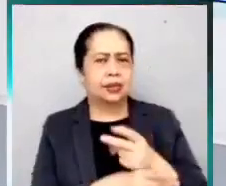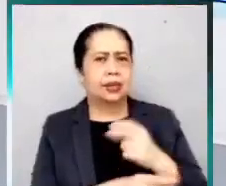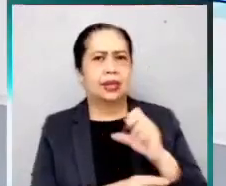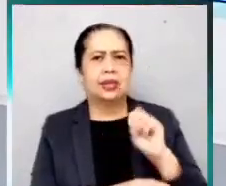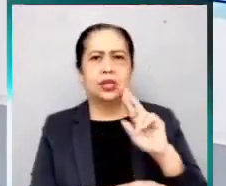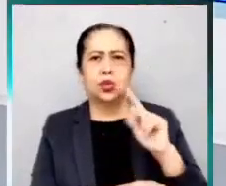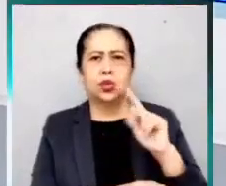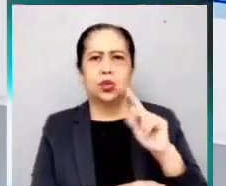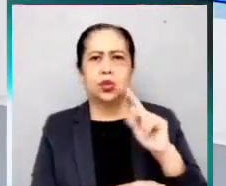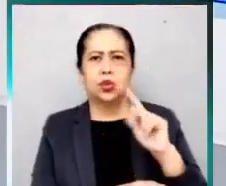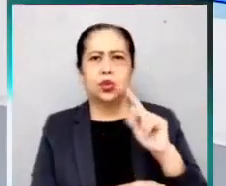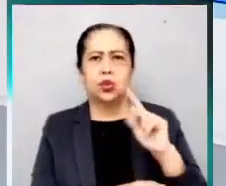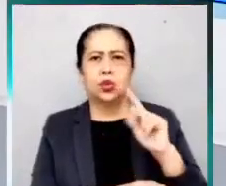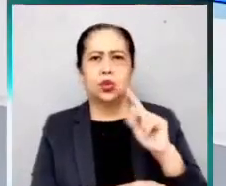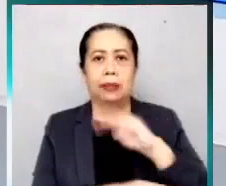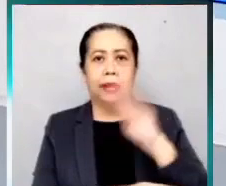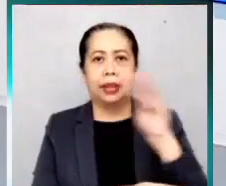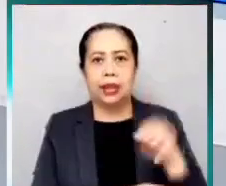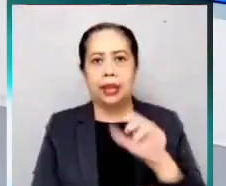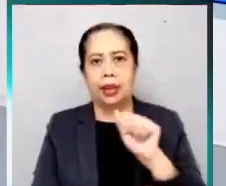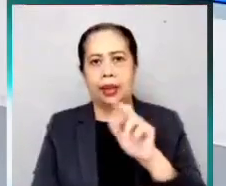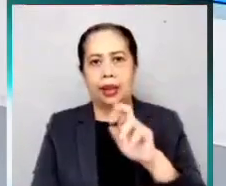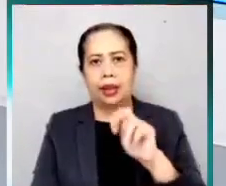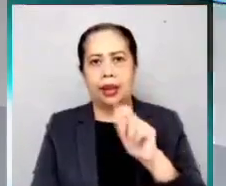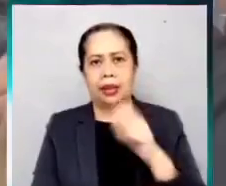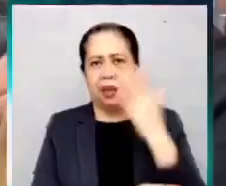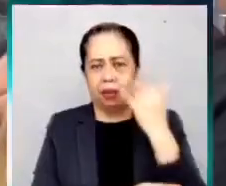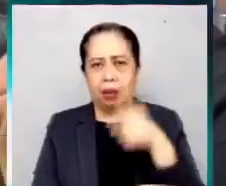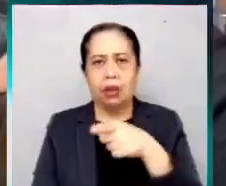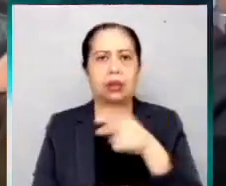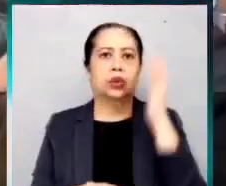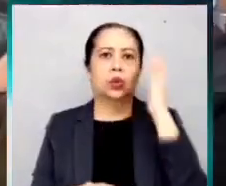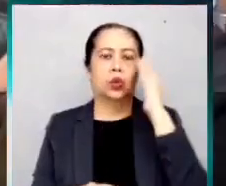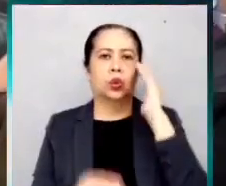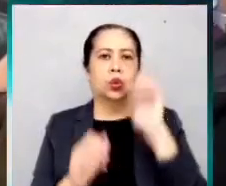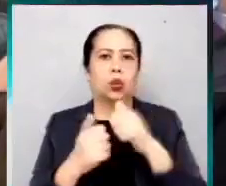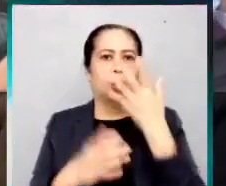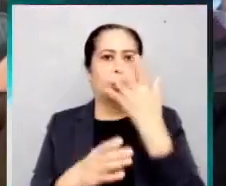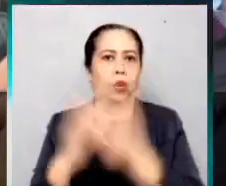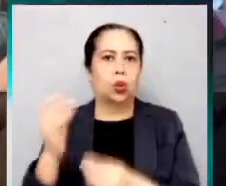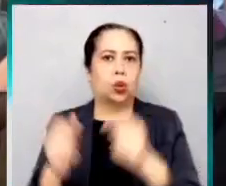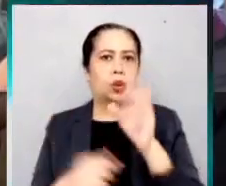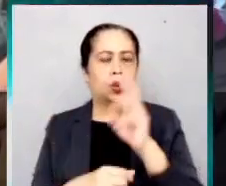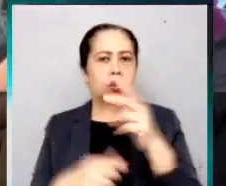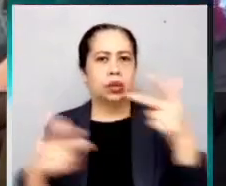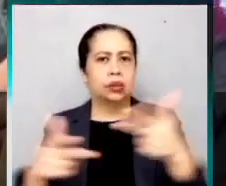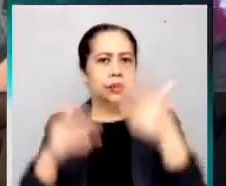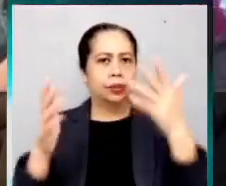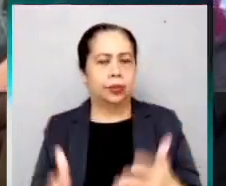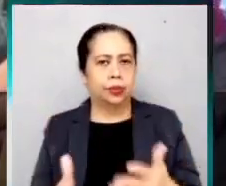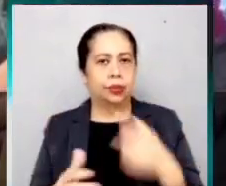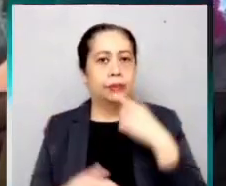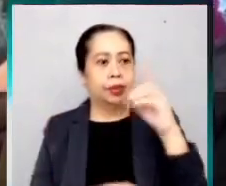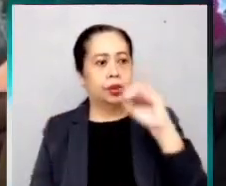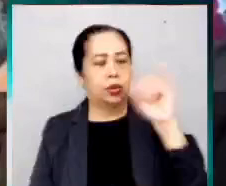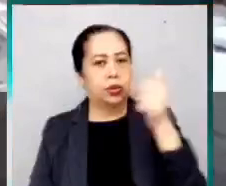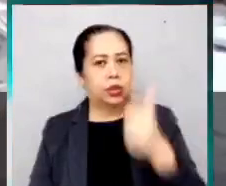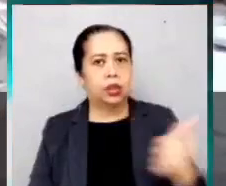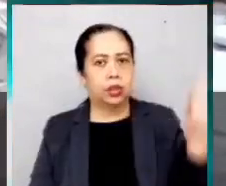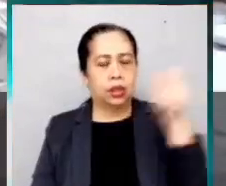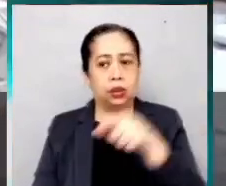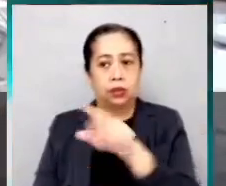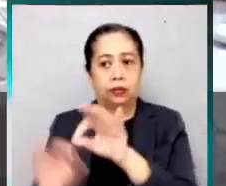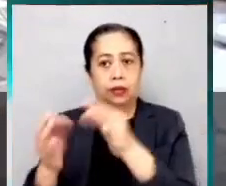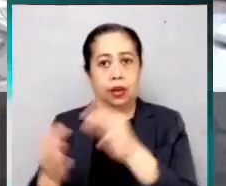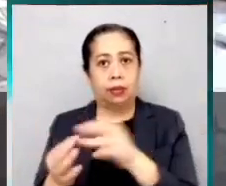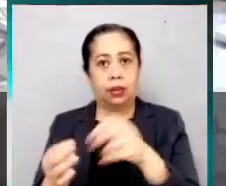umano sa pagkawala ng 6 na sabungero. Sabi ni Justice Secretary Jesus Crispin Remulla, sa pamilya ng mga nawawalang sabungero,